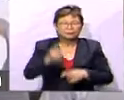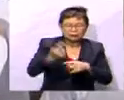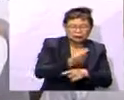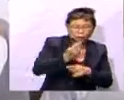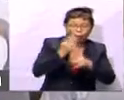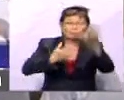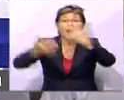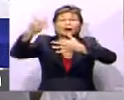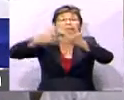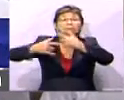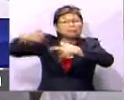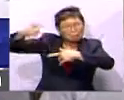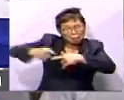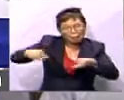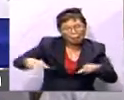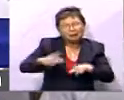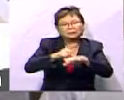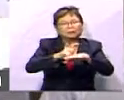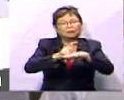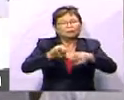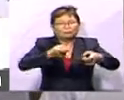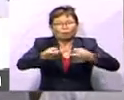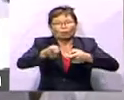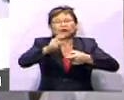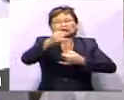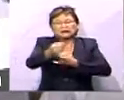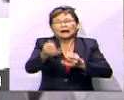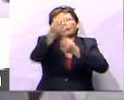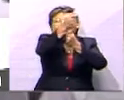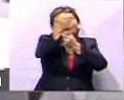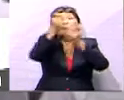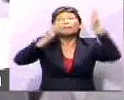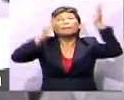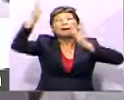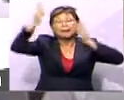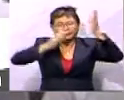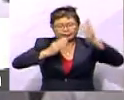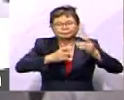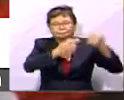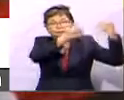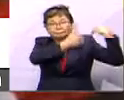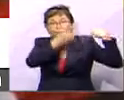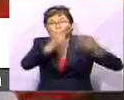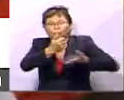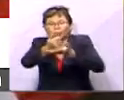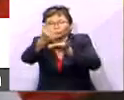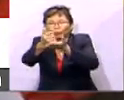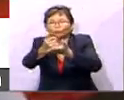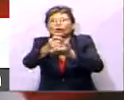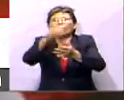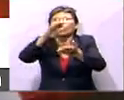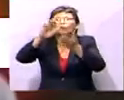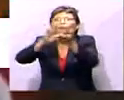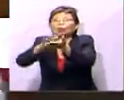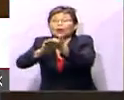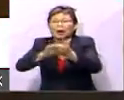Latihan kebakaran itu harus dilaksanakan di bawah seliaan Jabatan Bomba dan Penyelamat Malaysia JBPM bagi membantu institusi pendidikan